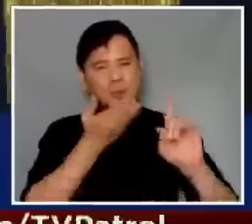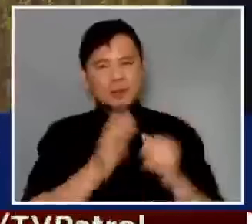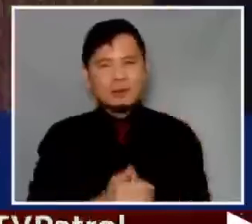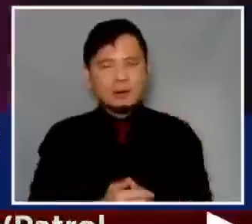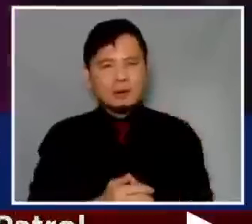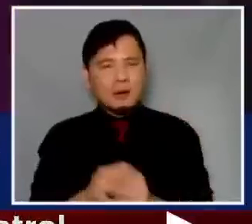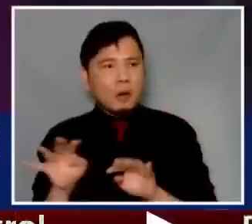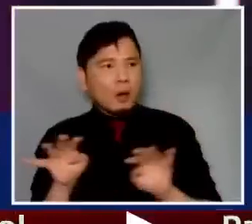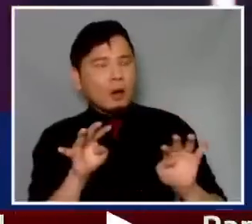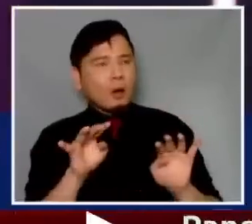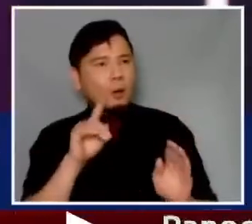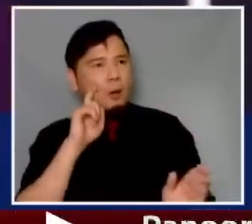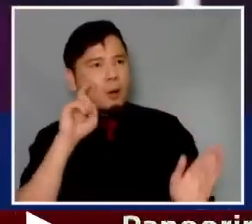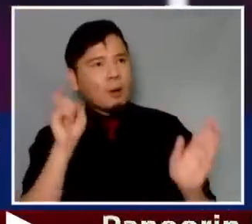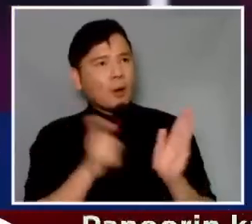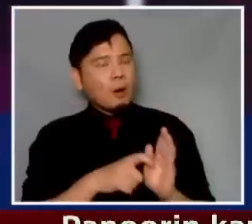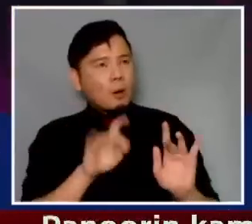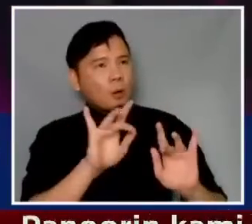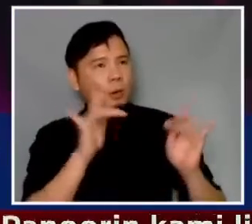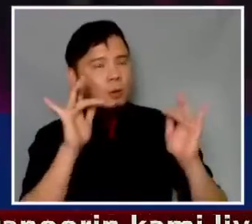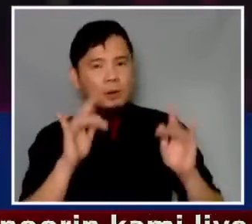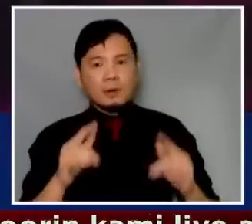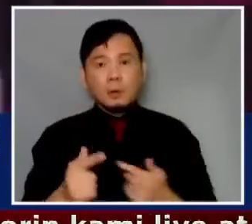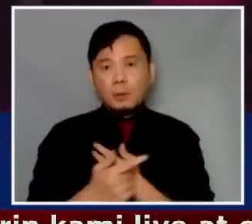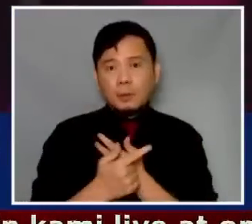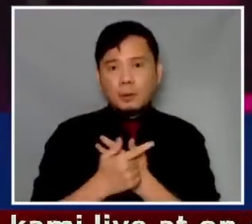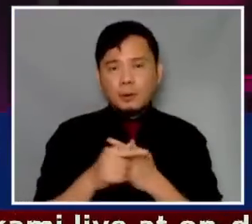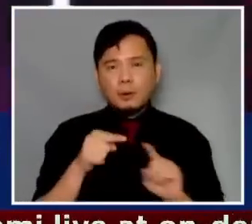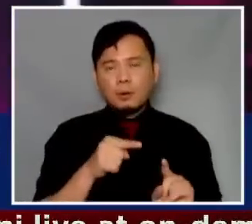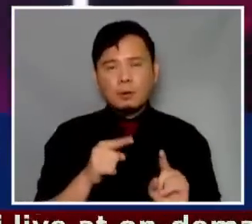pansing gowns ang mahabang look ng Laguna.